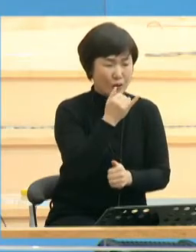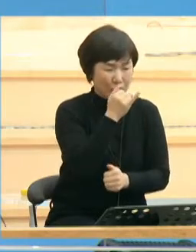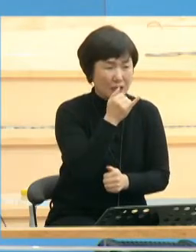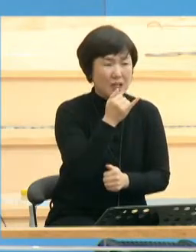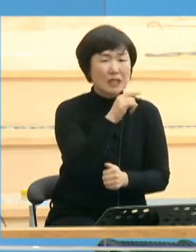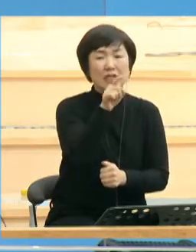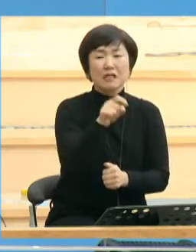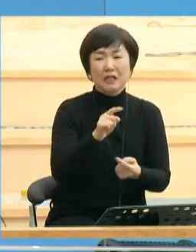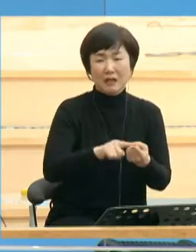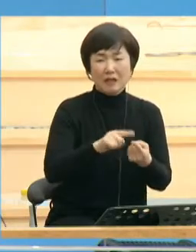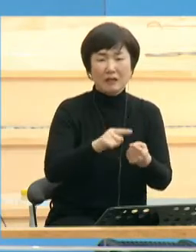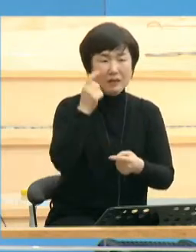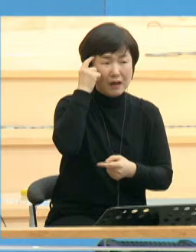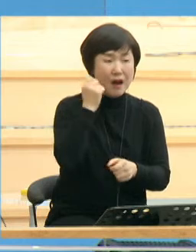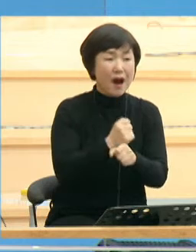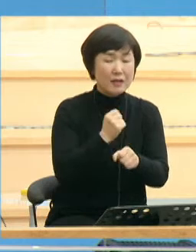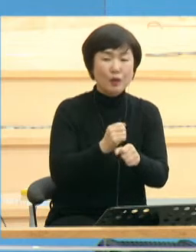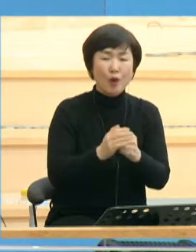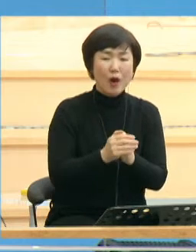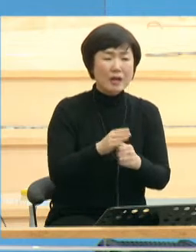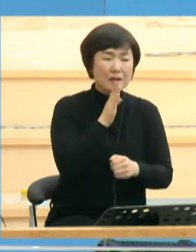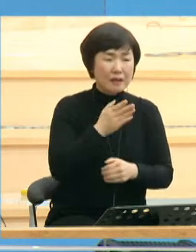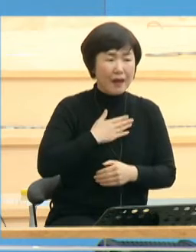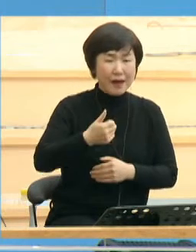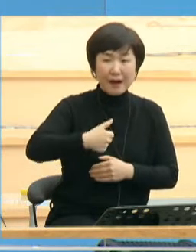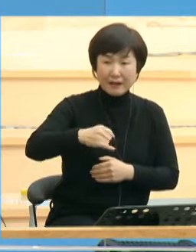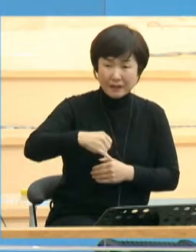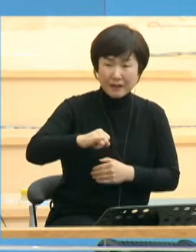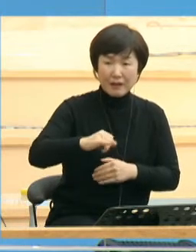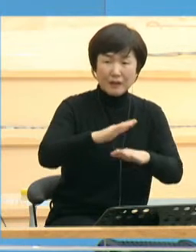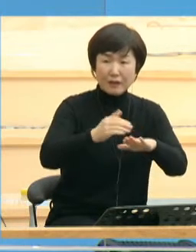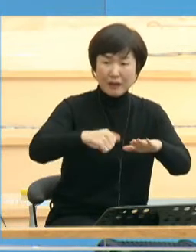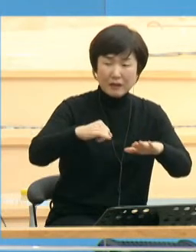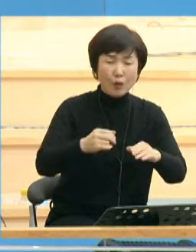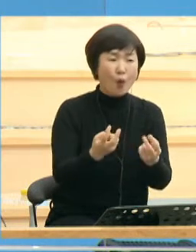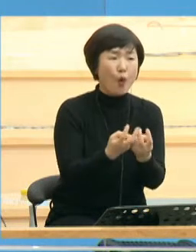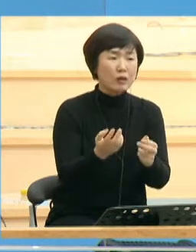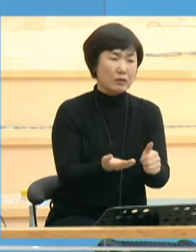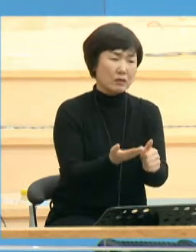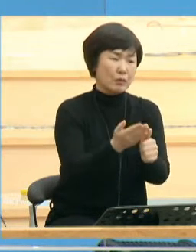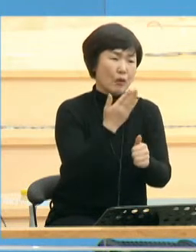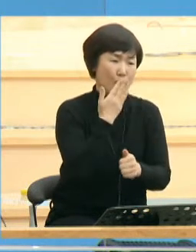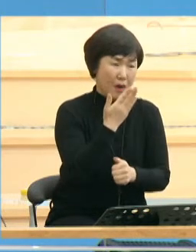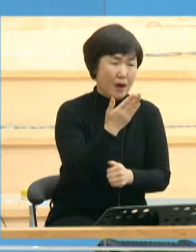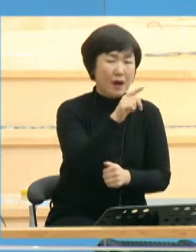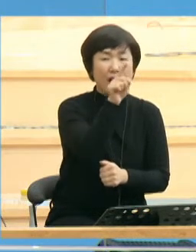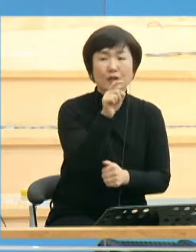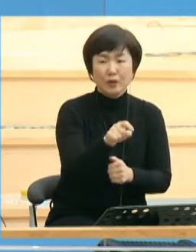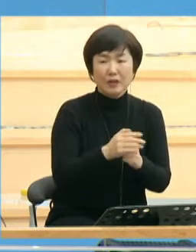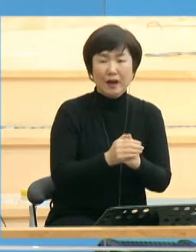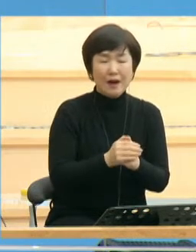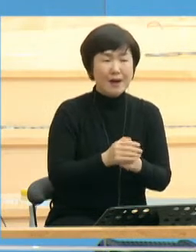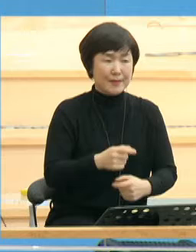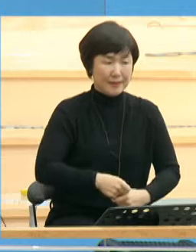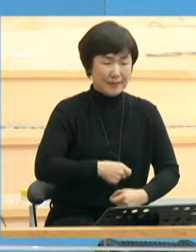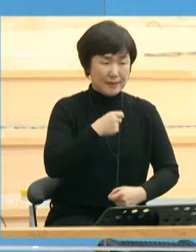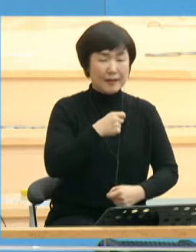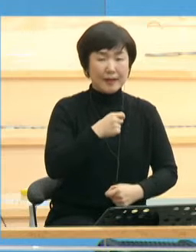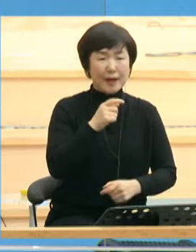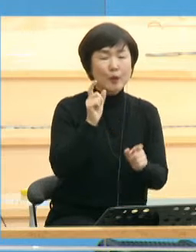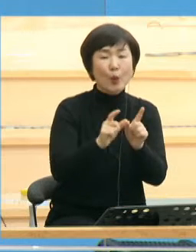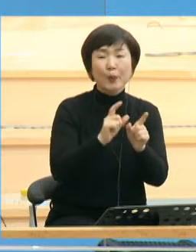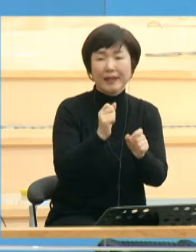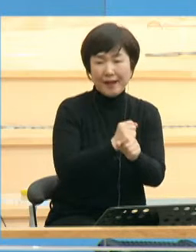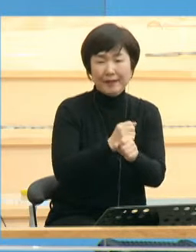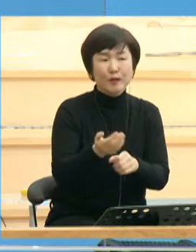내가 정말 우리의 자외선을 어떻게 양육해야 될지 진지하게 고민하는 하나님의 종들 될 수 있기를